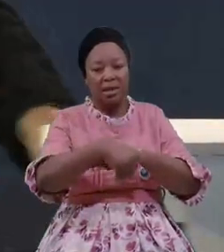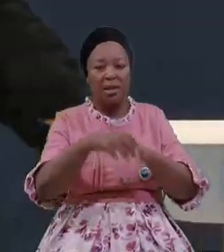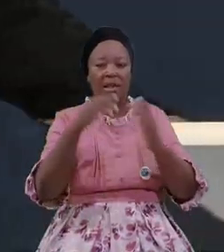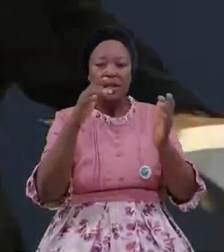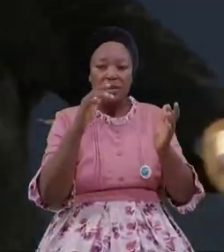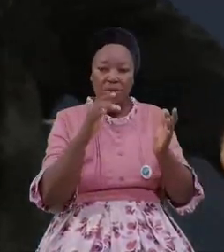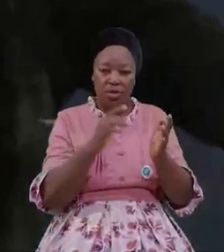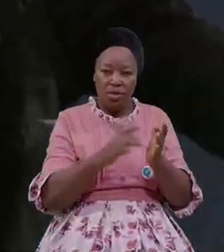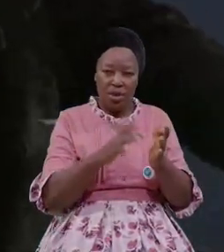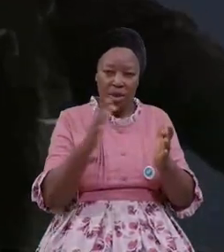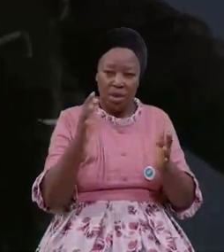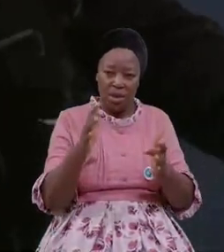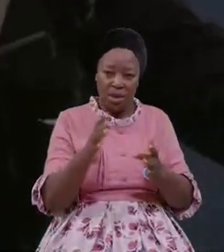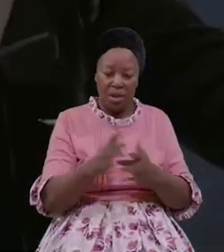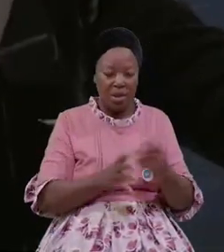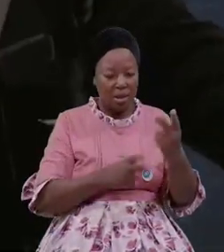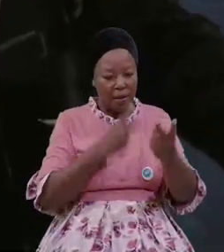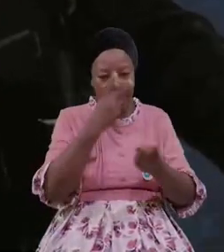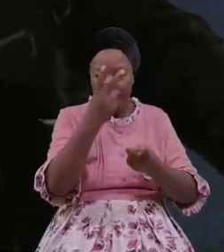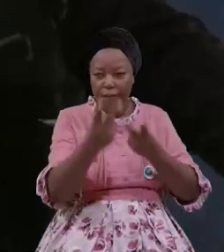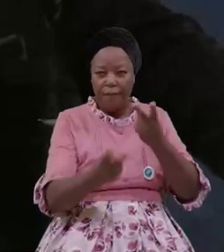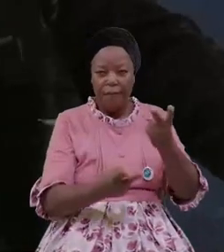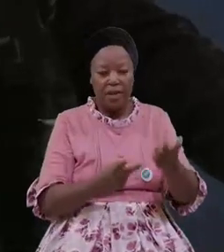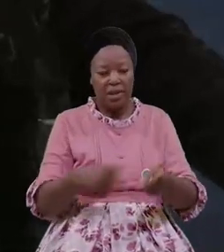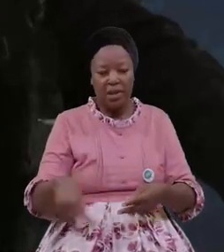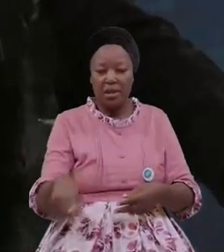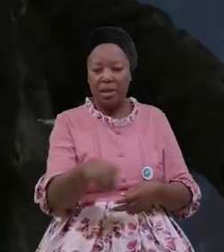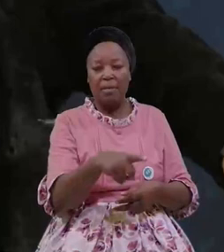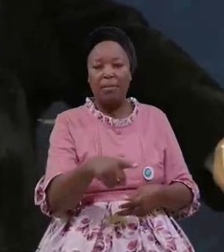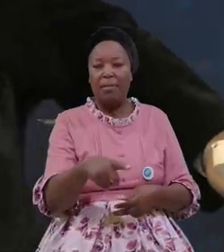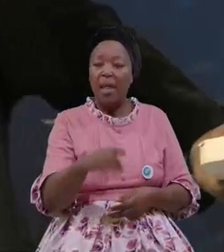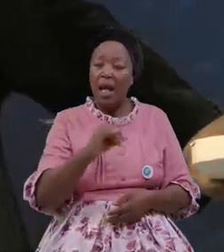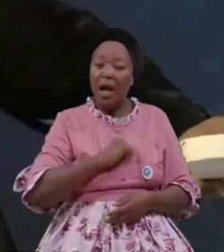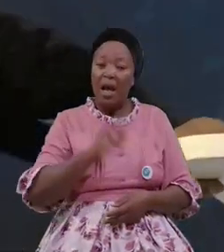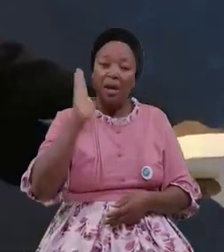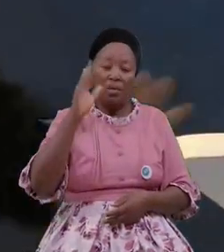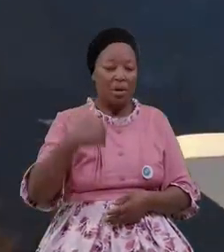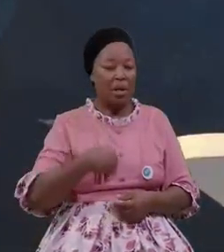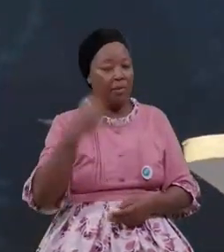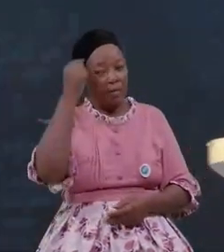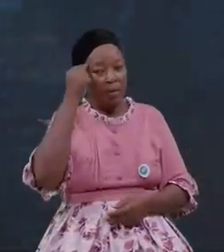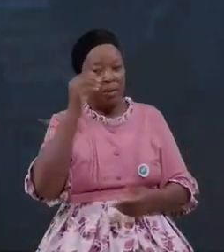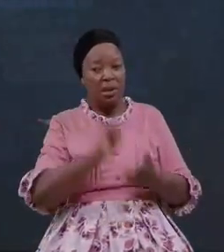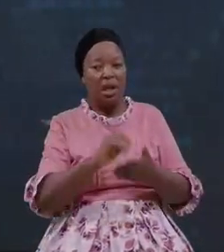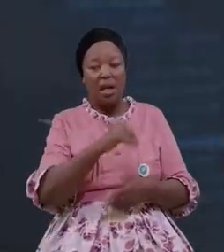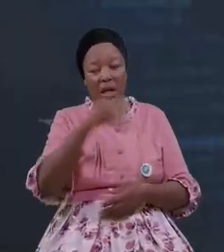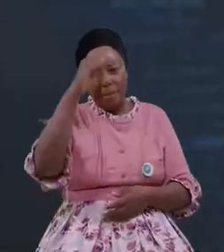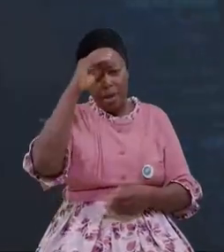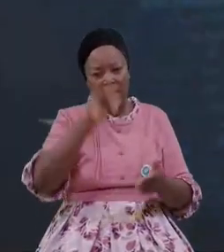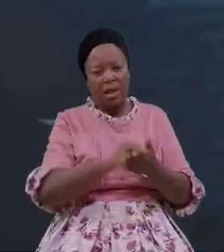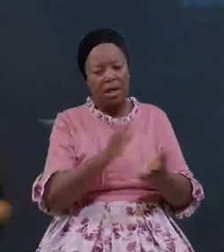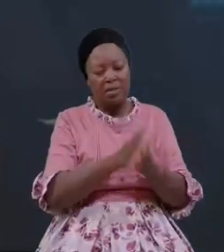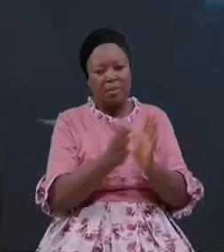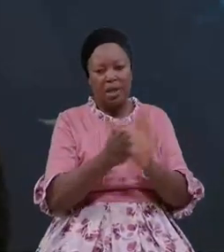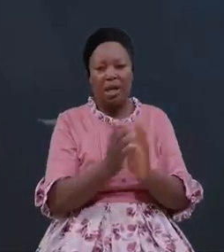nuit-là Jésus leur a rendu visite on aurait cru que l'homme qui est devenu